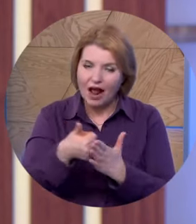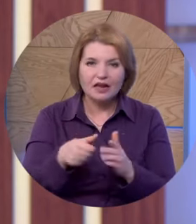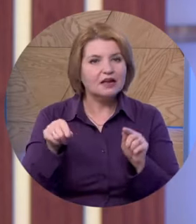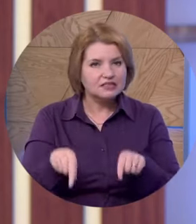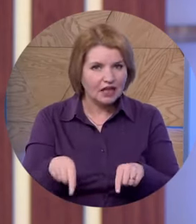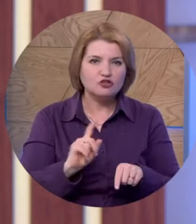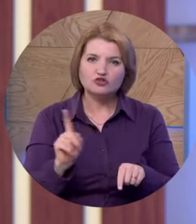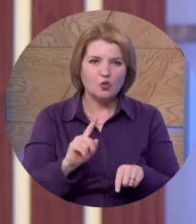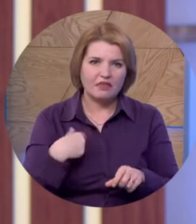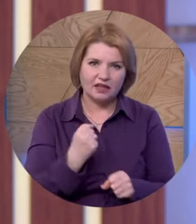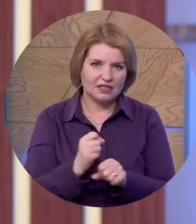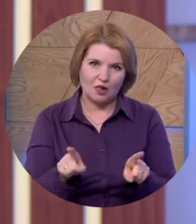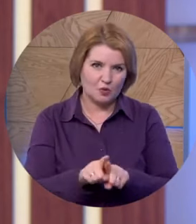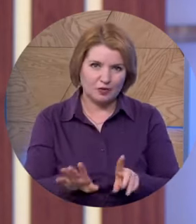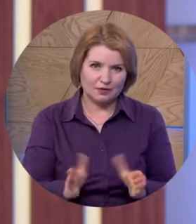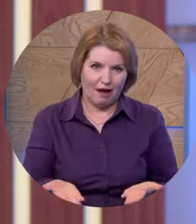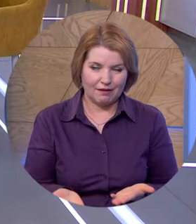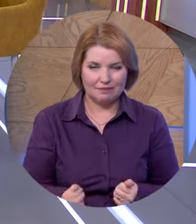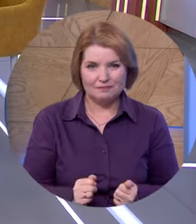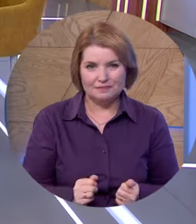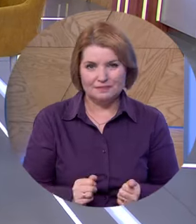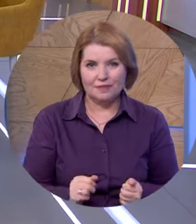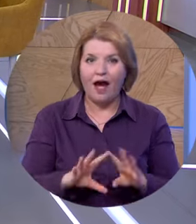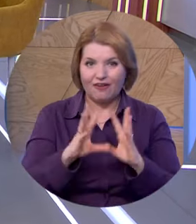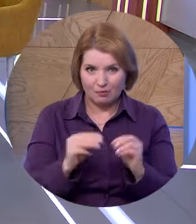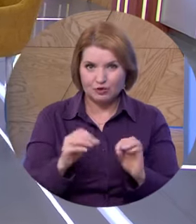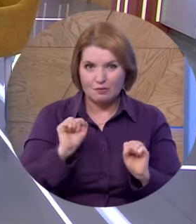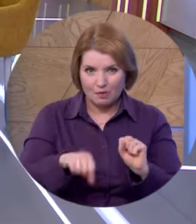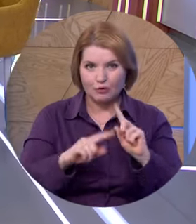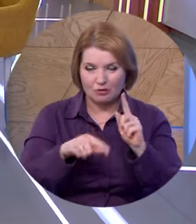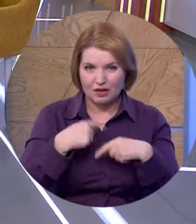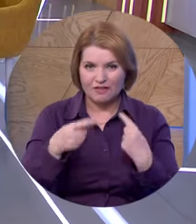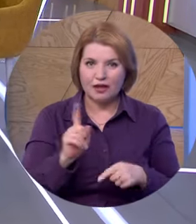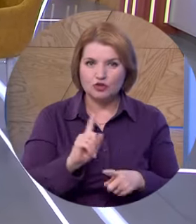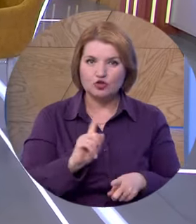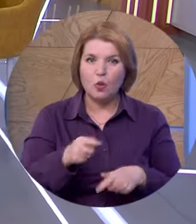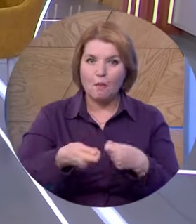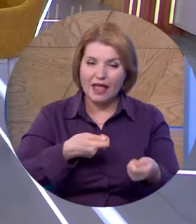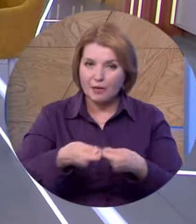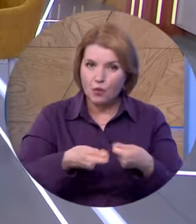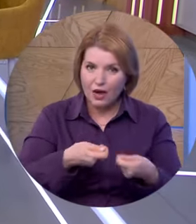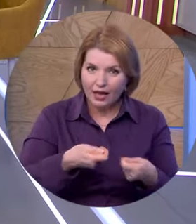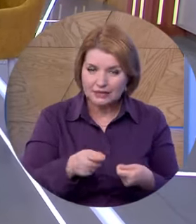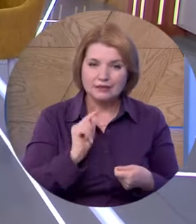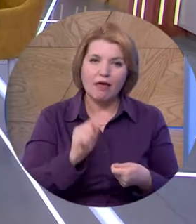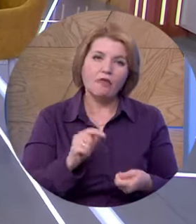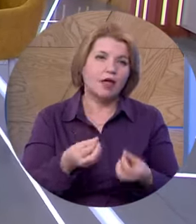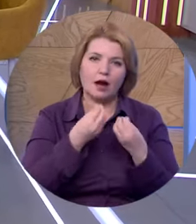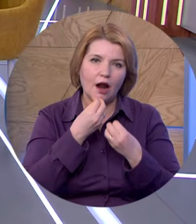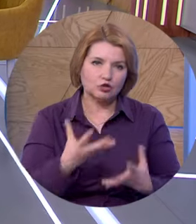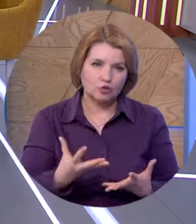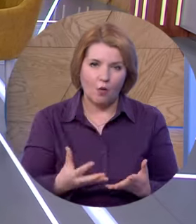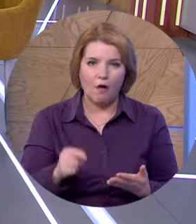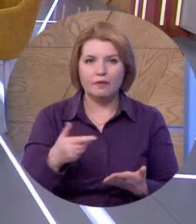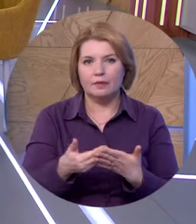шучу. Прекрасный совет. А вообще, мы можем говорить, что манипуляция – это может быть хорошо? Вот вы приводили пример, что